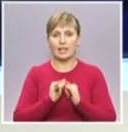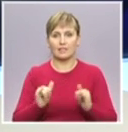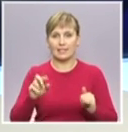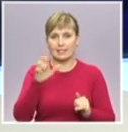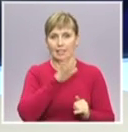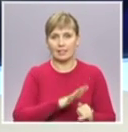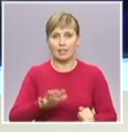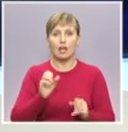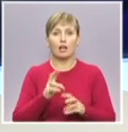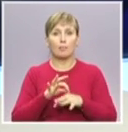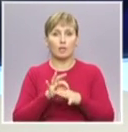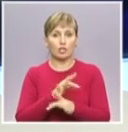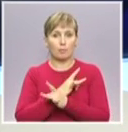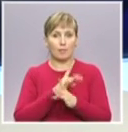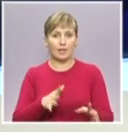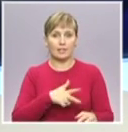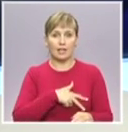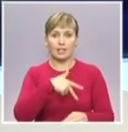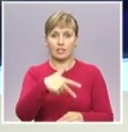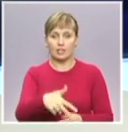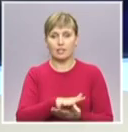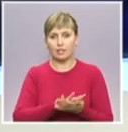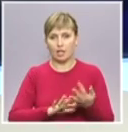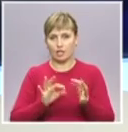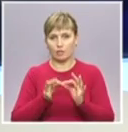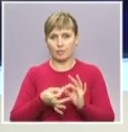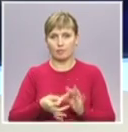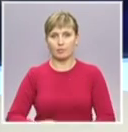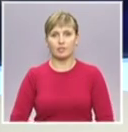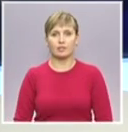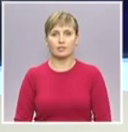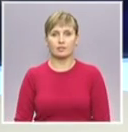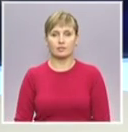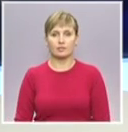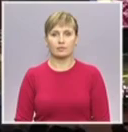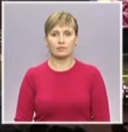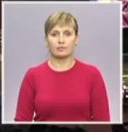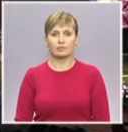духовное развитие страны. О том, как прошла церемония награждения, расскажет Ажар Оразбай.